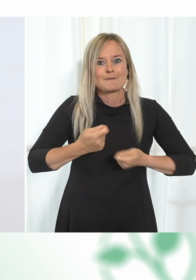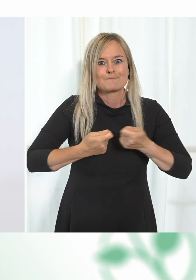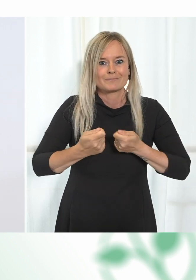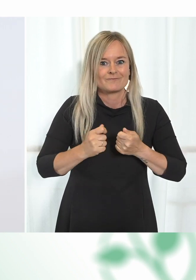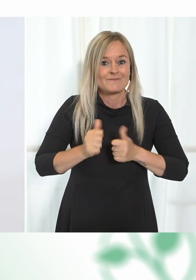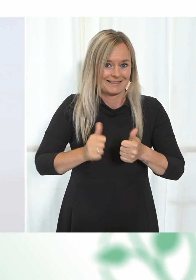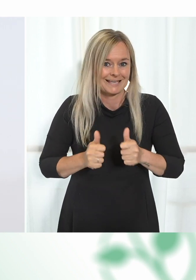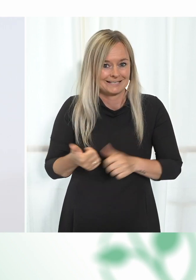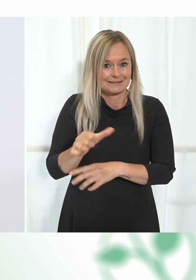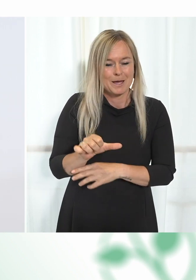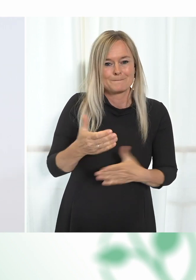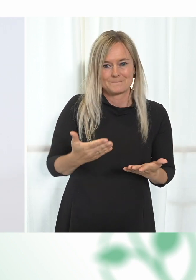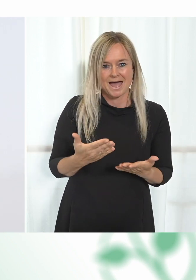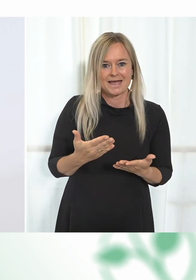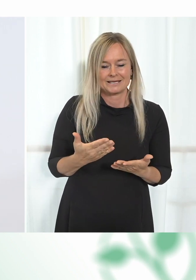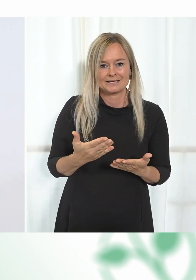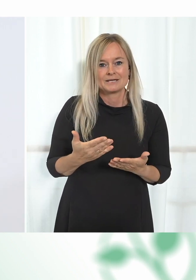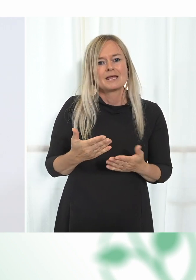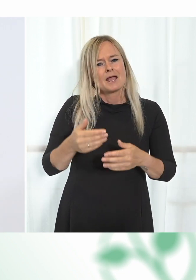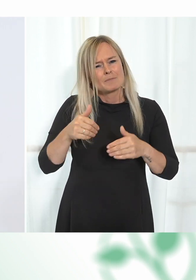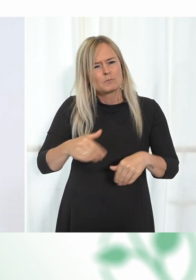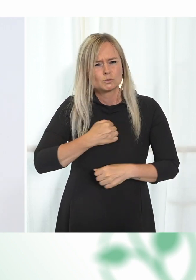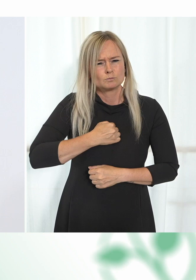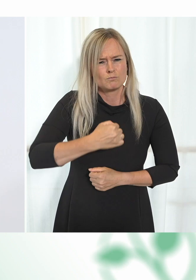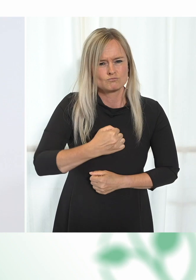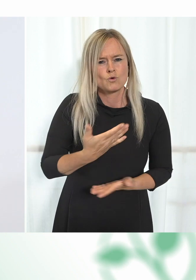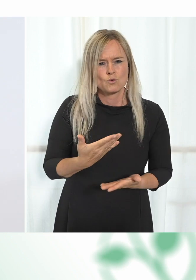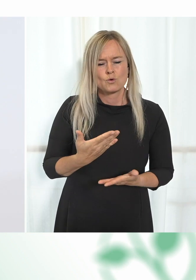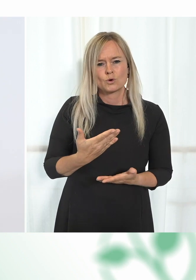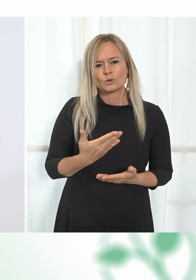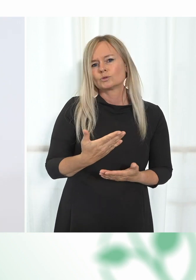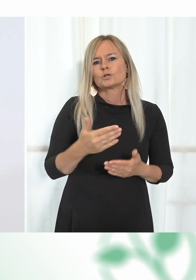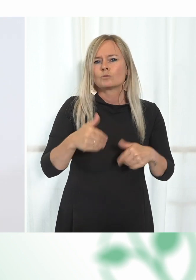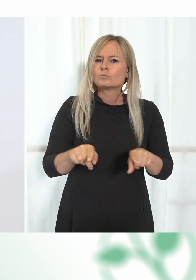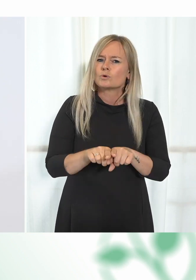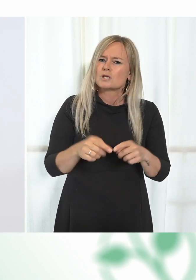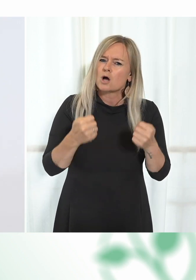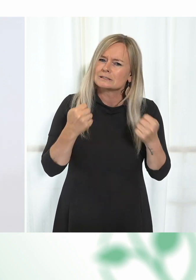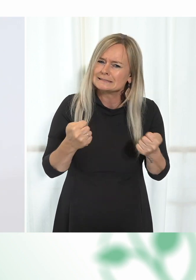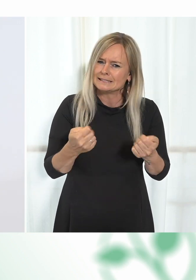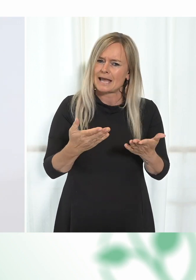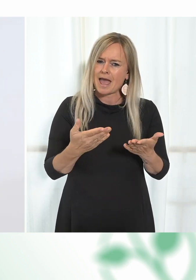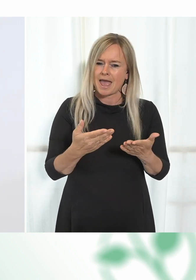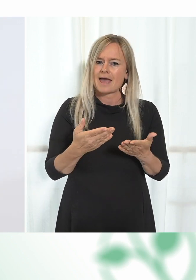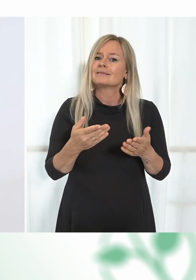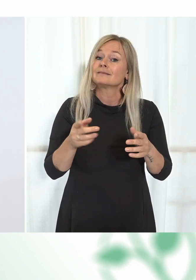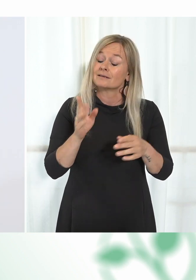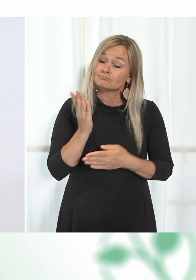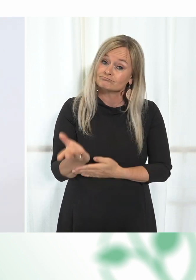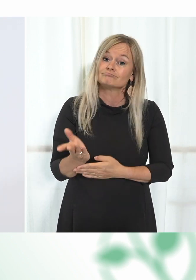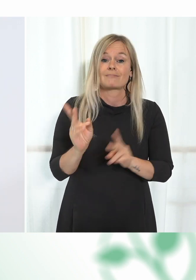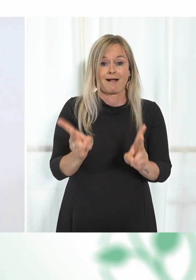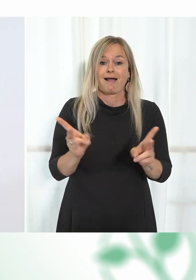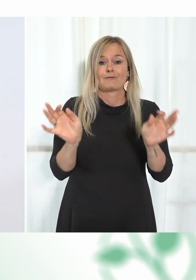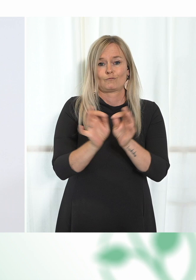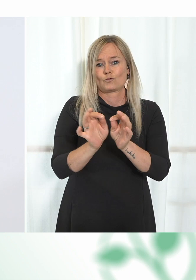viel entstehen. Man muss sich nur trauen, man muss den Mut haben und man muss auch die Sicherheit und Gewissheit haben, dass es funktionieren kann. Und das ist das, was